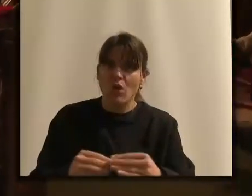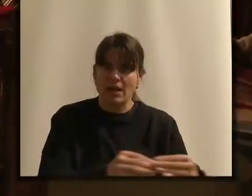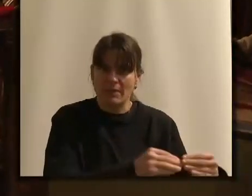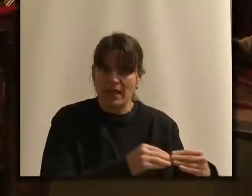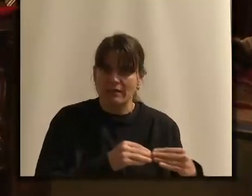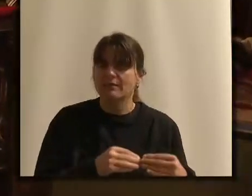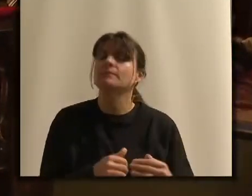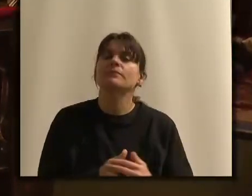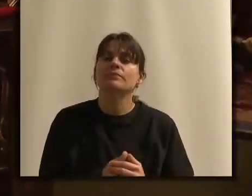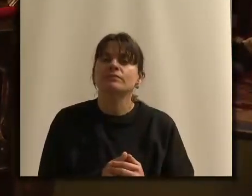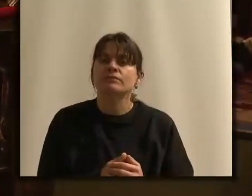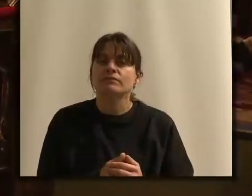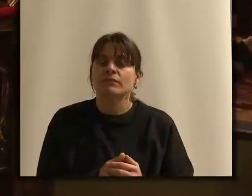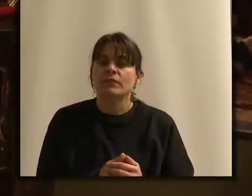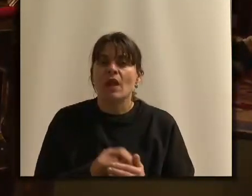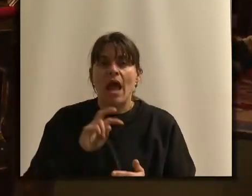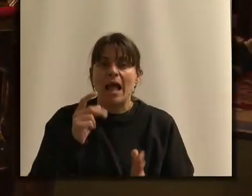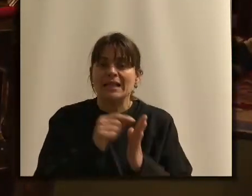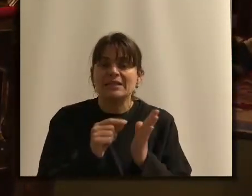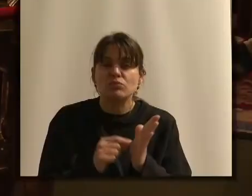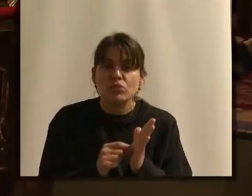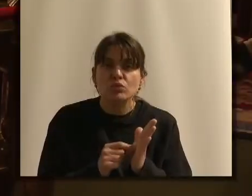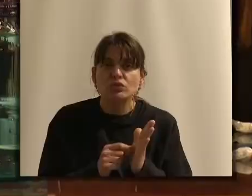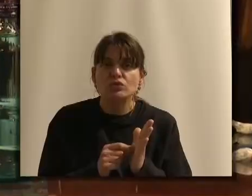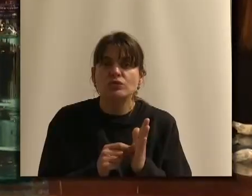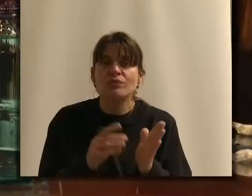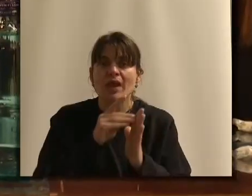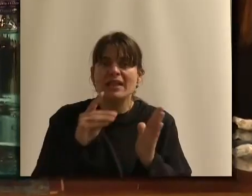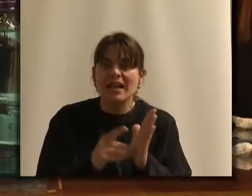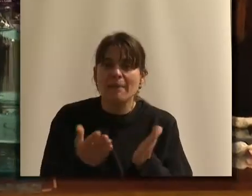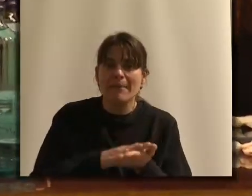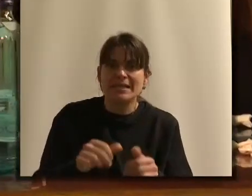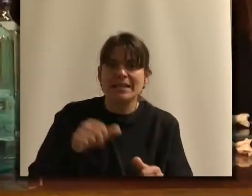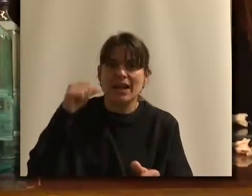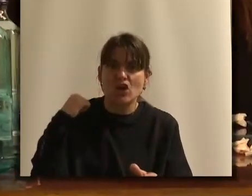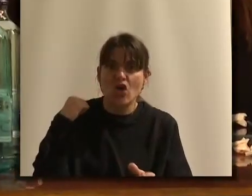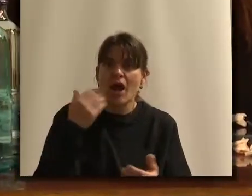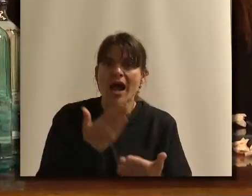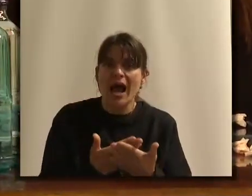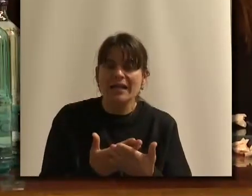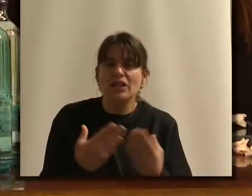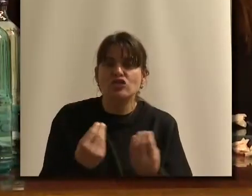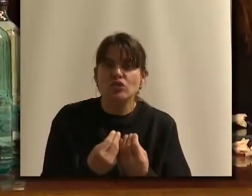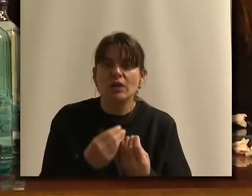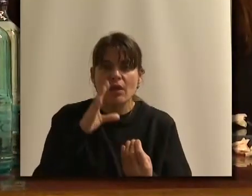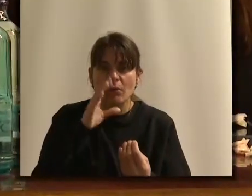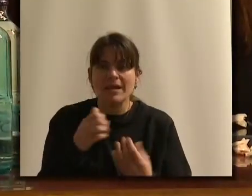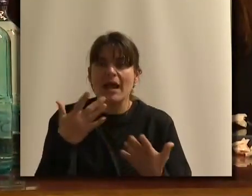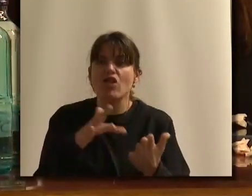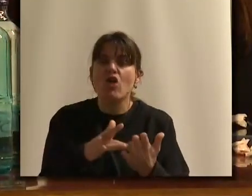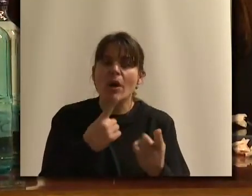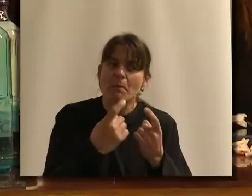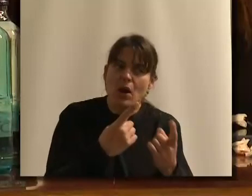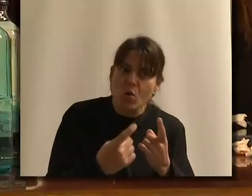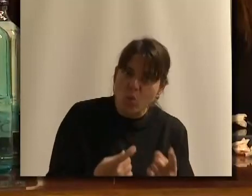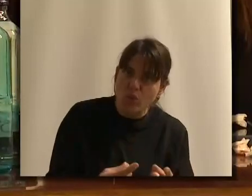unanimitat. I acabats els punts de ple, hem vist ja la relació de decrets del mes anterior i d'actes de la Junta de Govern, passaríem a pregs i preguntes